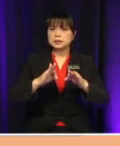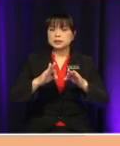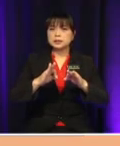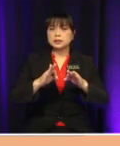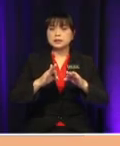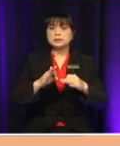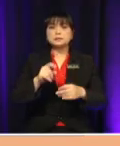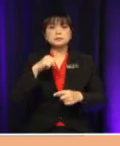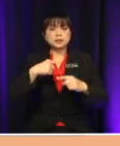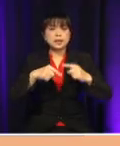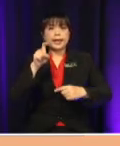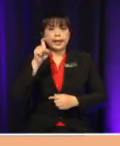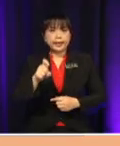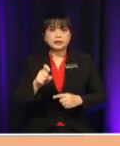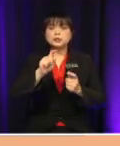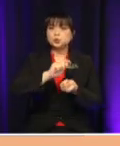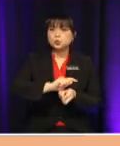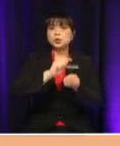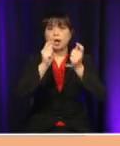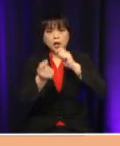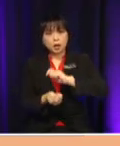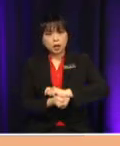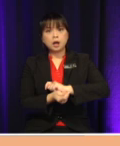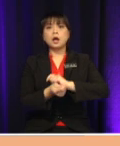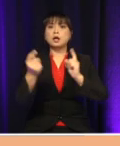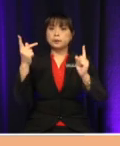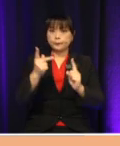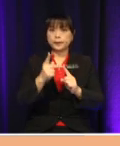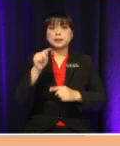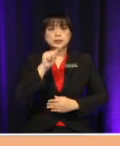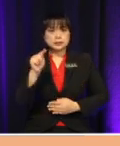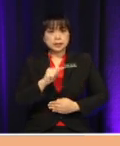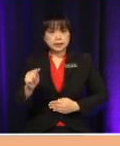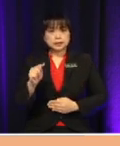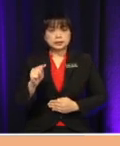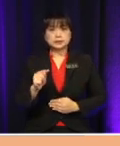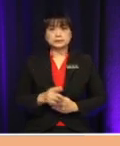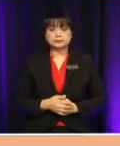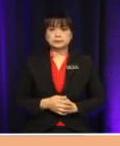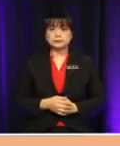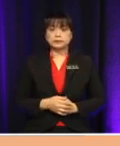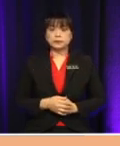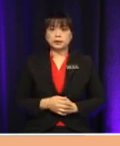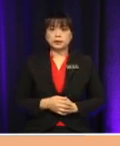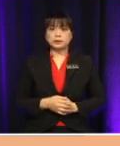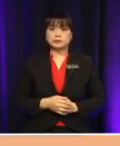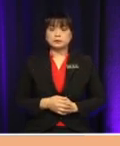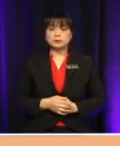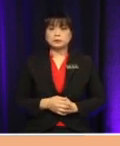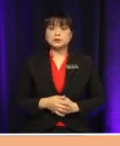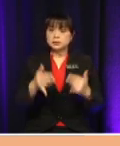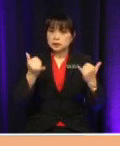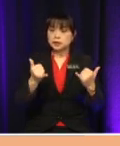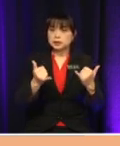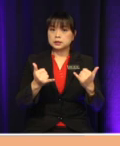X ditukarkan kepada Z Oke ini merupakan satu lagi yang Aras tinggi di mana daripada bab 4 kita sudah lompat